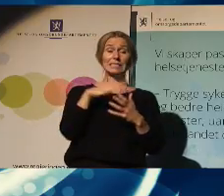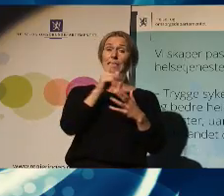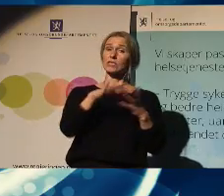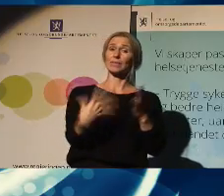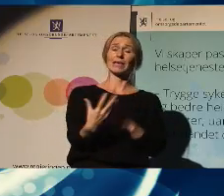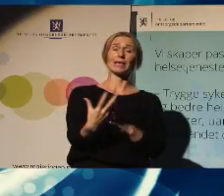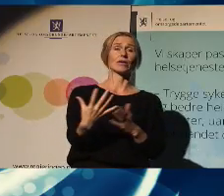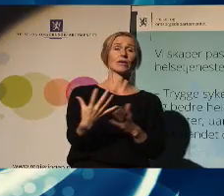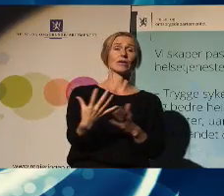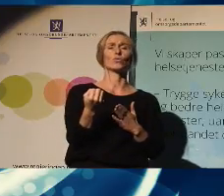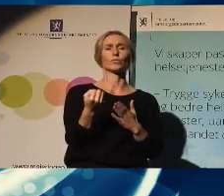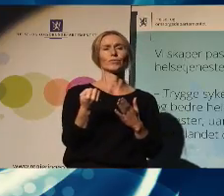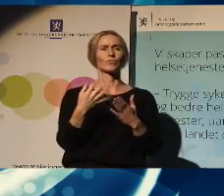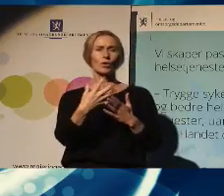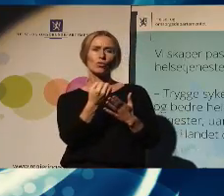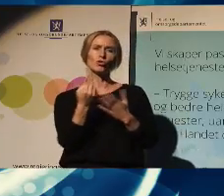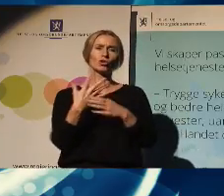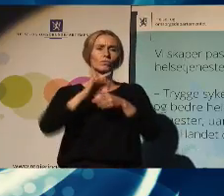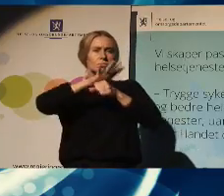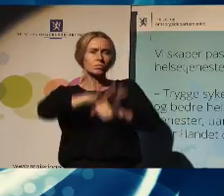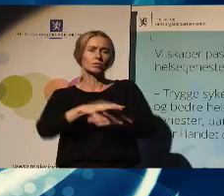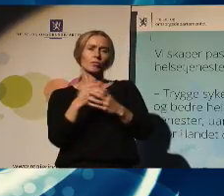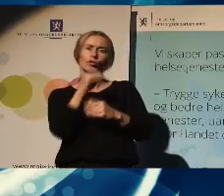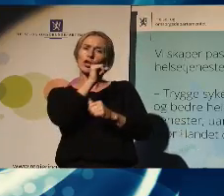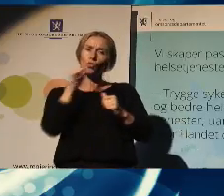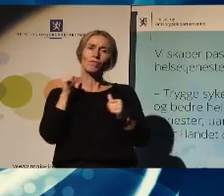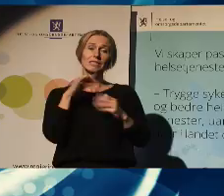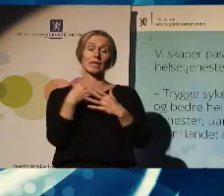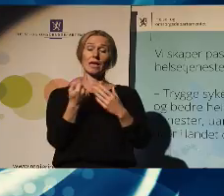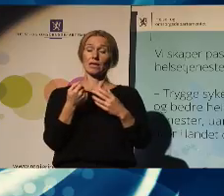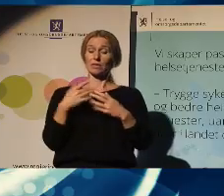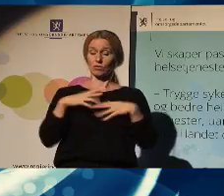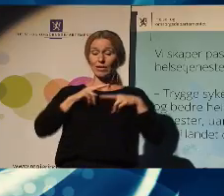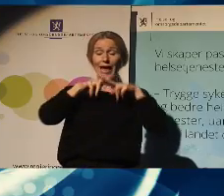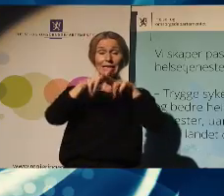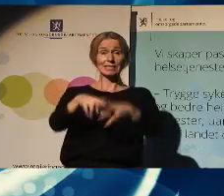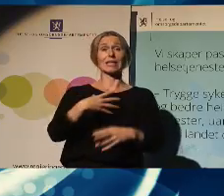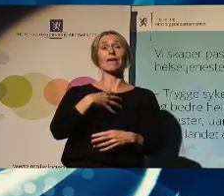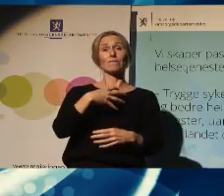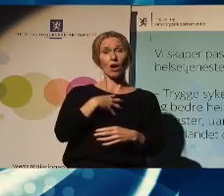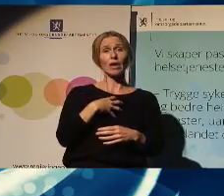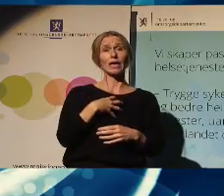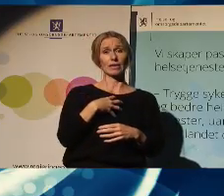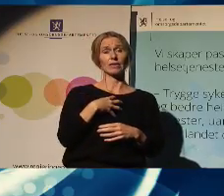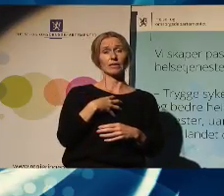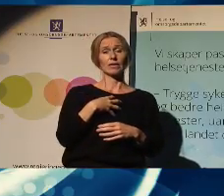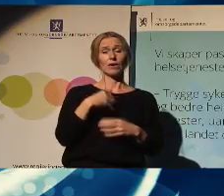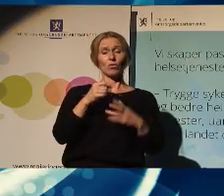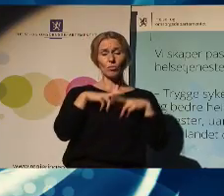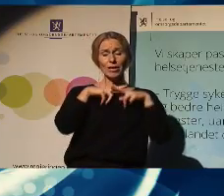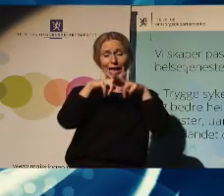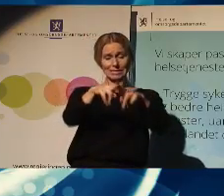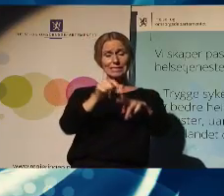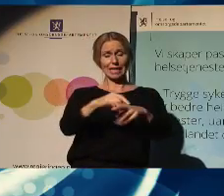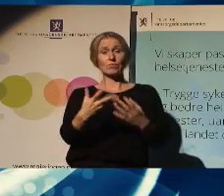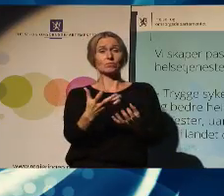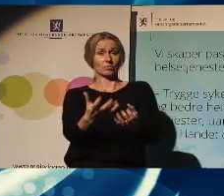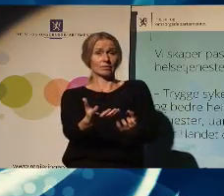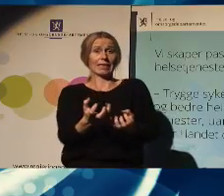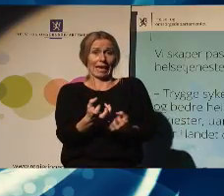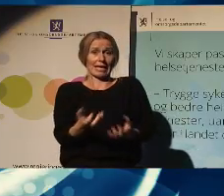det groveste. Så reisen farlig. Reisen, der trenger de hjelp. Vi